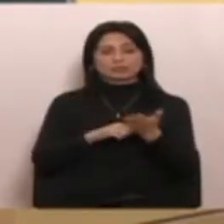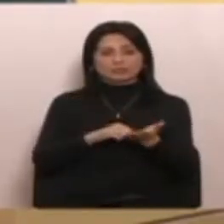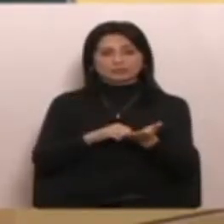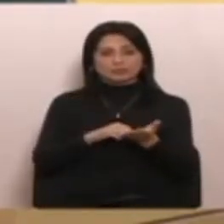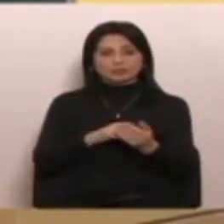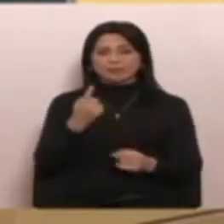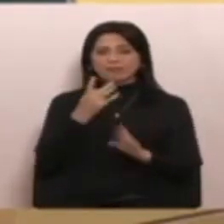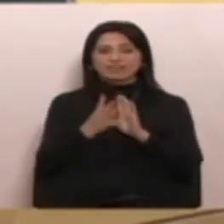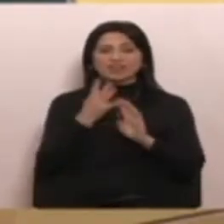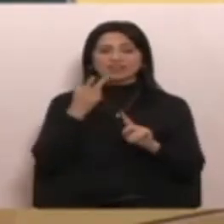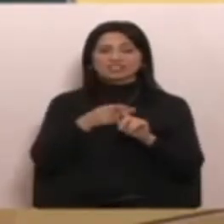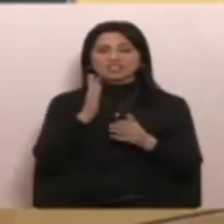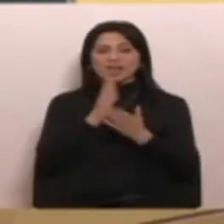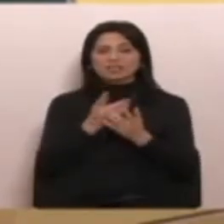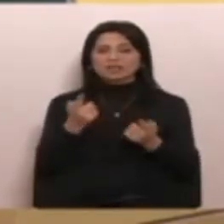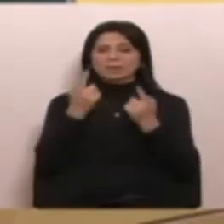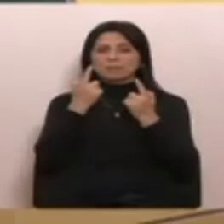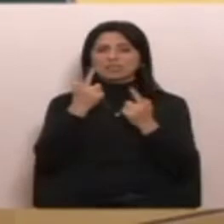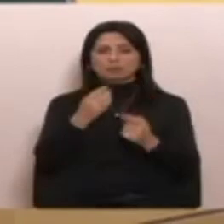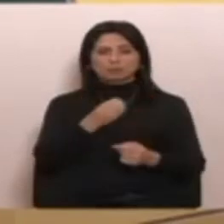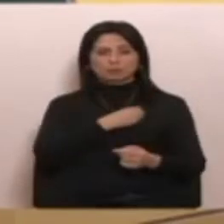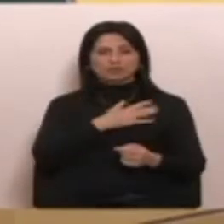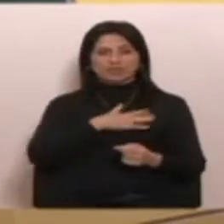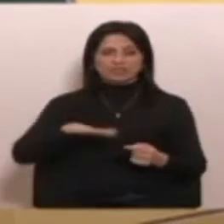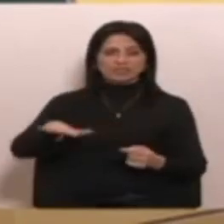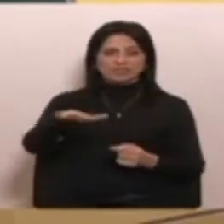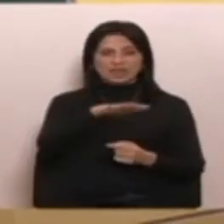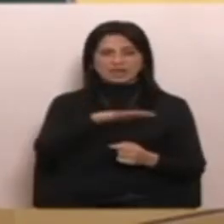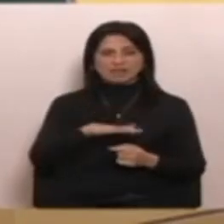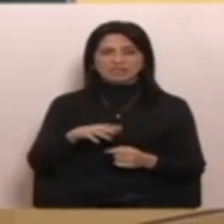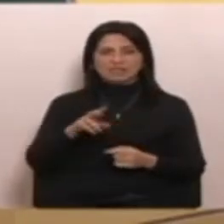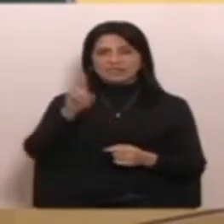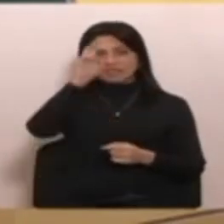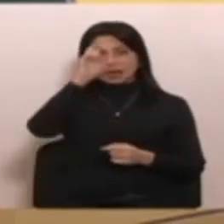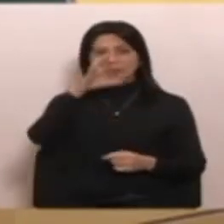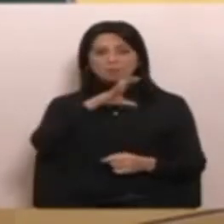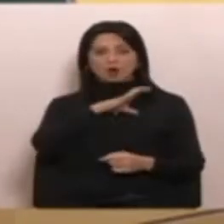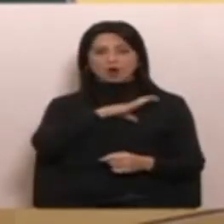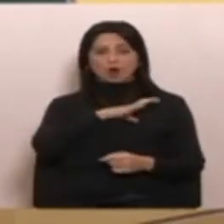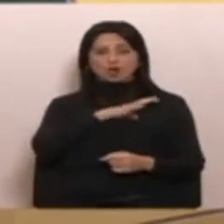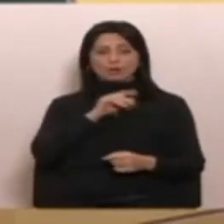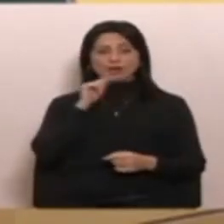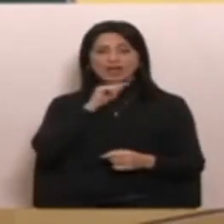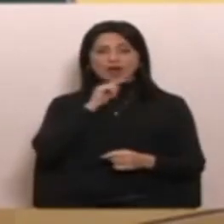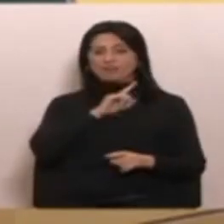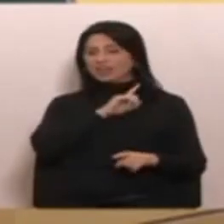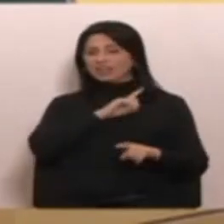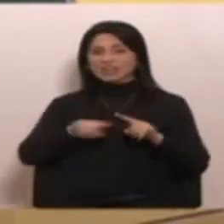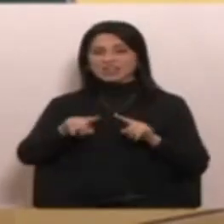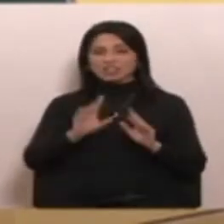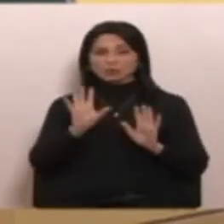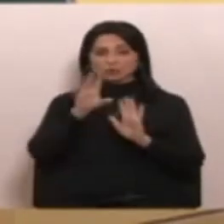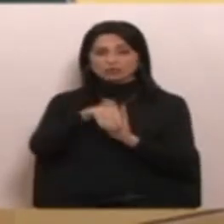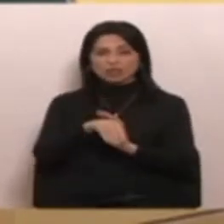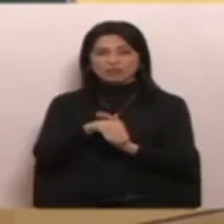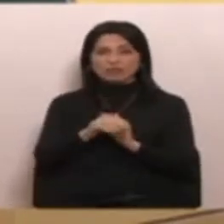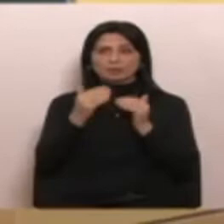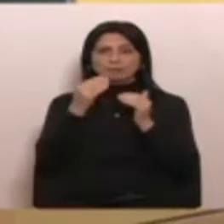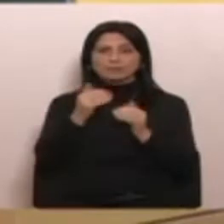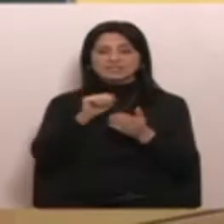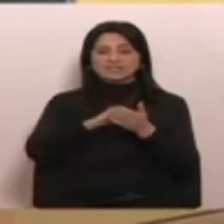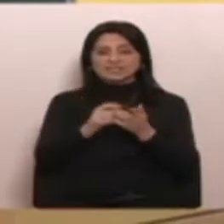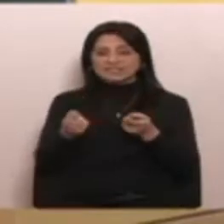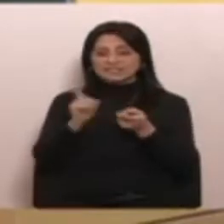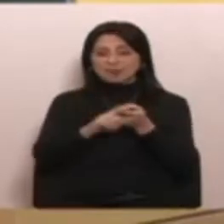პირველ რიგში ეს არის მასშტაბური პრივატიზაცია. სახელმწიფო ქონების ეკონომიკაში დაჩქარებული ჩართვა და მის საფუძველზე